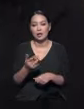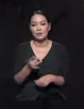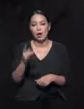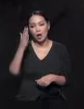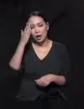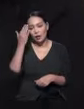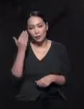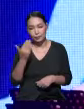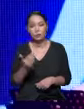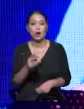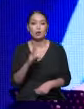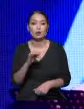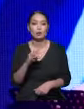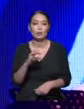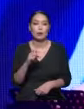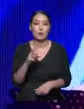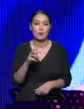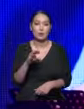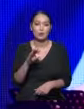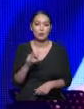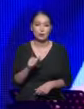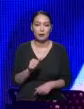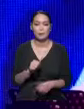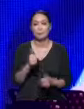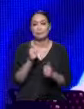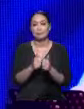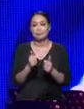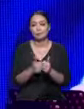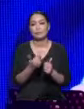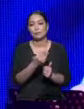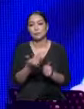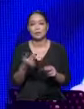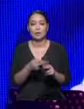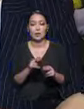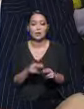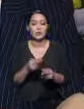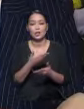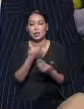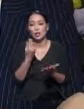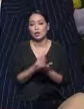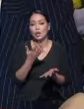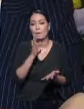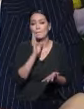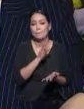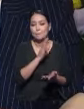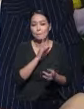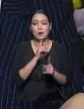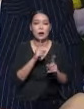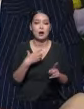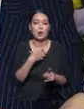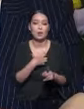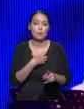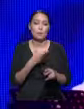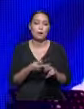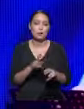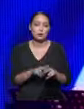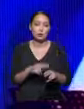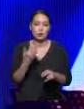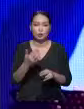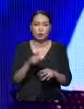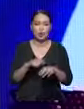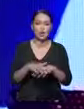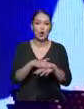Гауэза Нурмухамбетова. Для каждого из нас нет на свете никого дороже матери. Особое значение имеет народная мудрость.